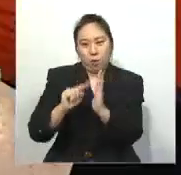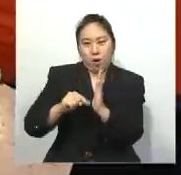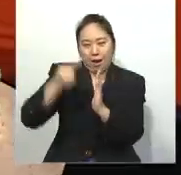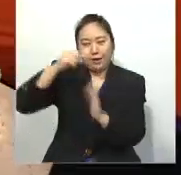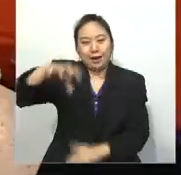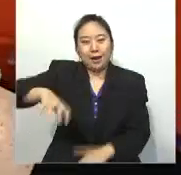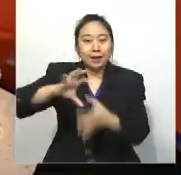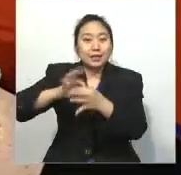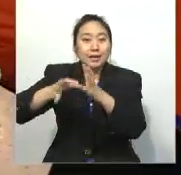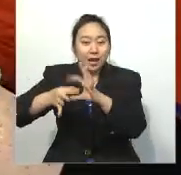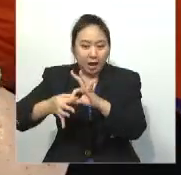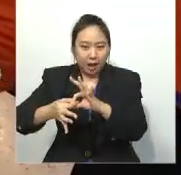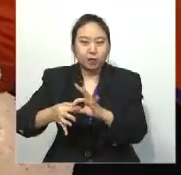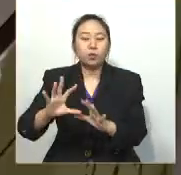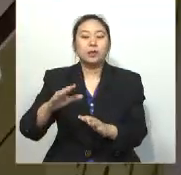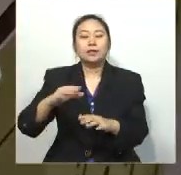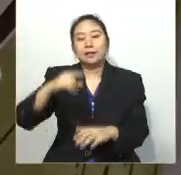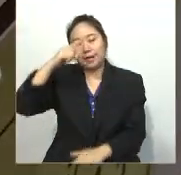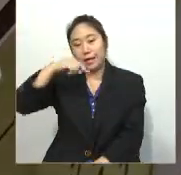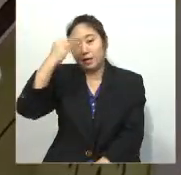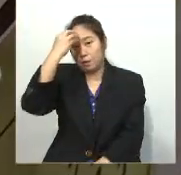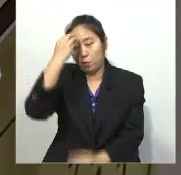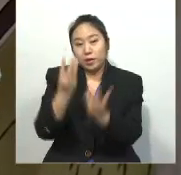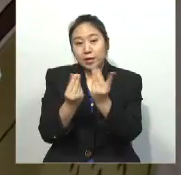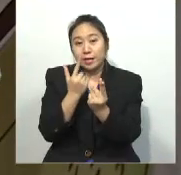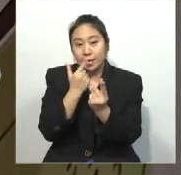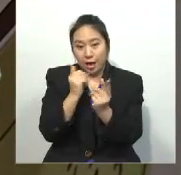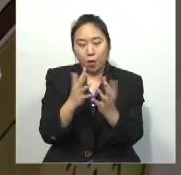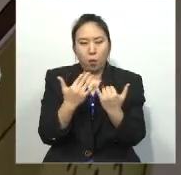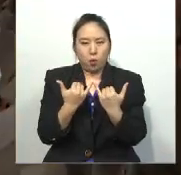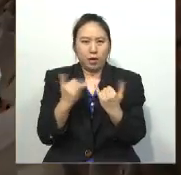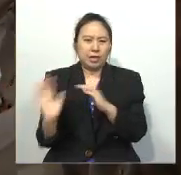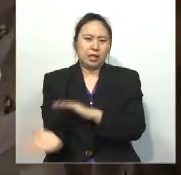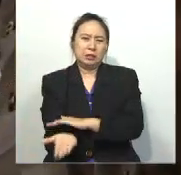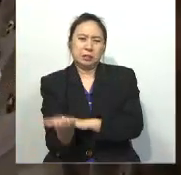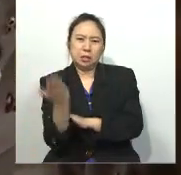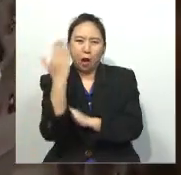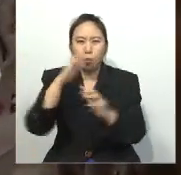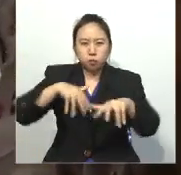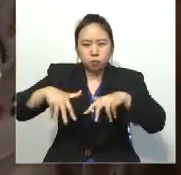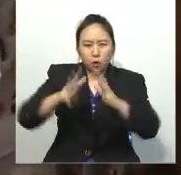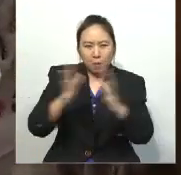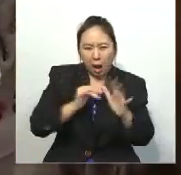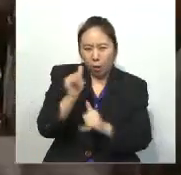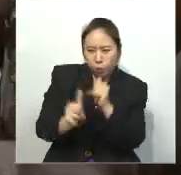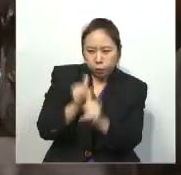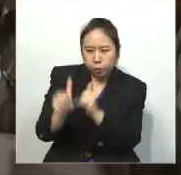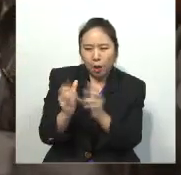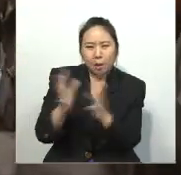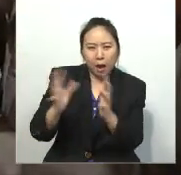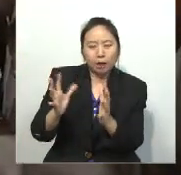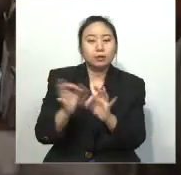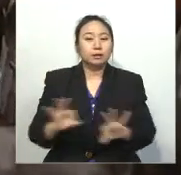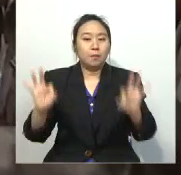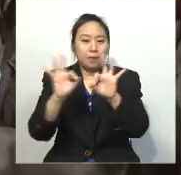ท2ศูนย์เยาวชนกรุงเทพไทยญี่ปุ่นดินแดงบรรยากาศคึกคักตั้งแต่ช่วงเช้าที่ผ่านมาเลยค่ะโดยเฉพาะในบริเว